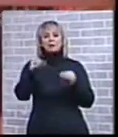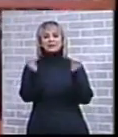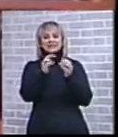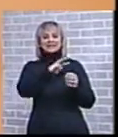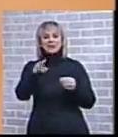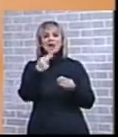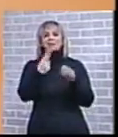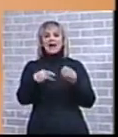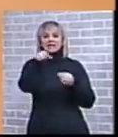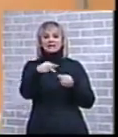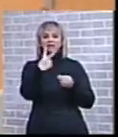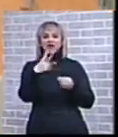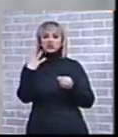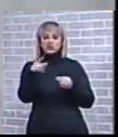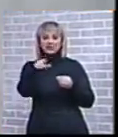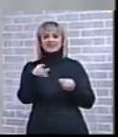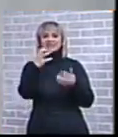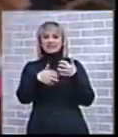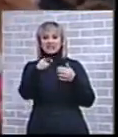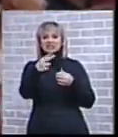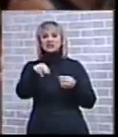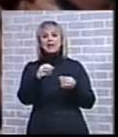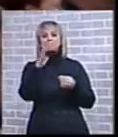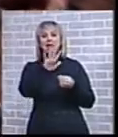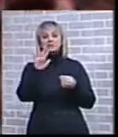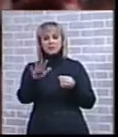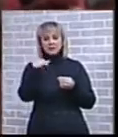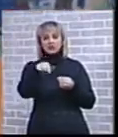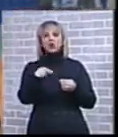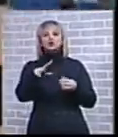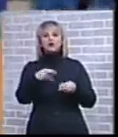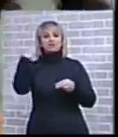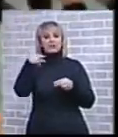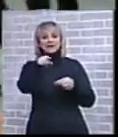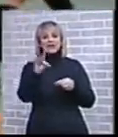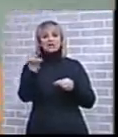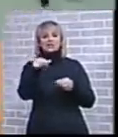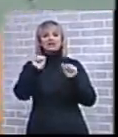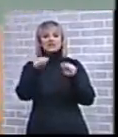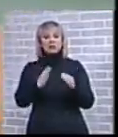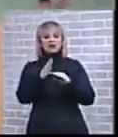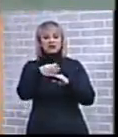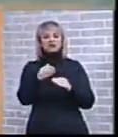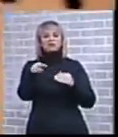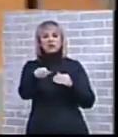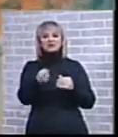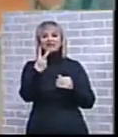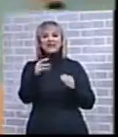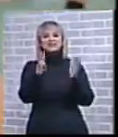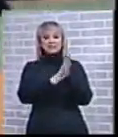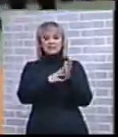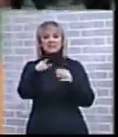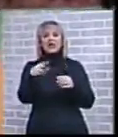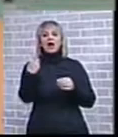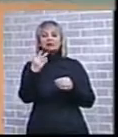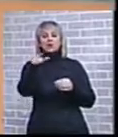минут проигрываем 2-4. В середине тайма счет 5-5. Но к перерыву ростовчанки смогли выйти вперед 12-9. А